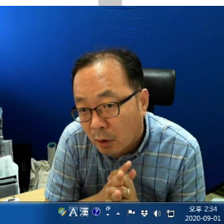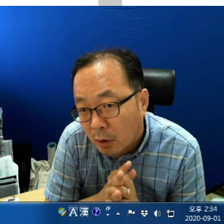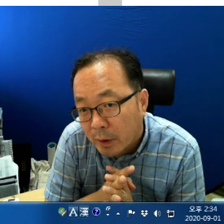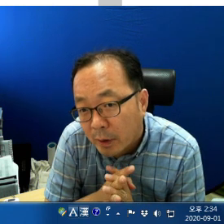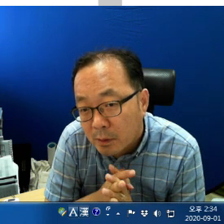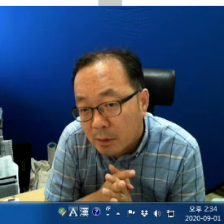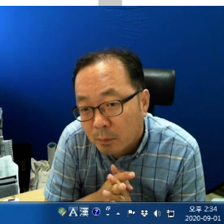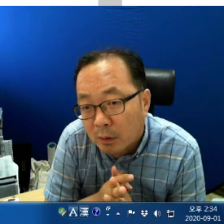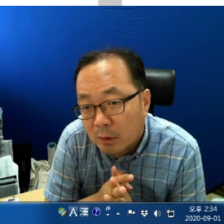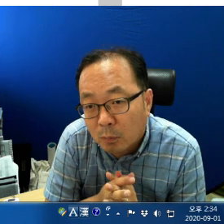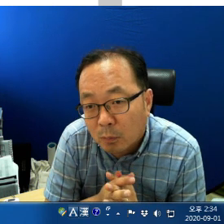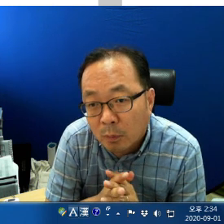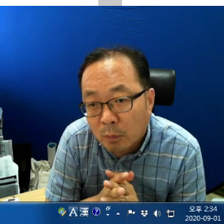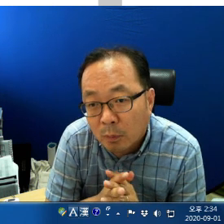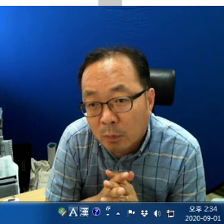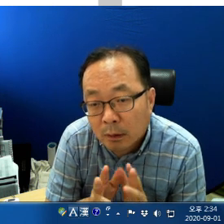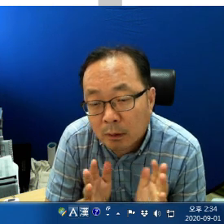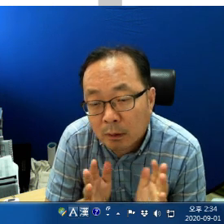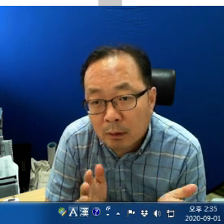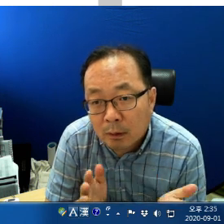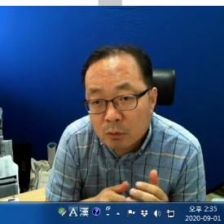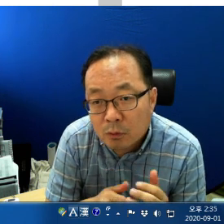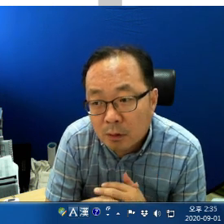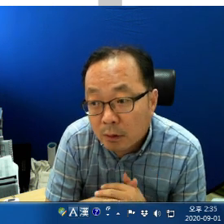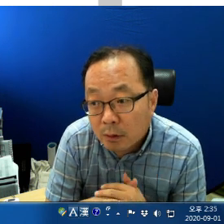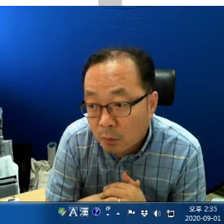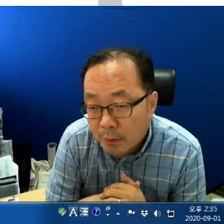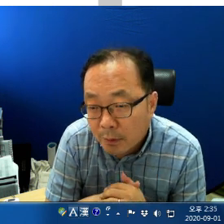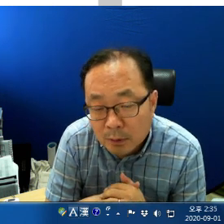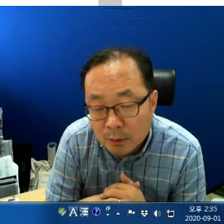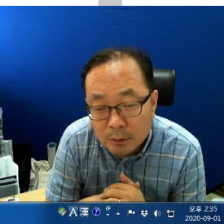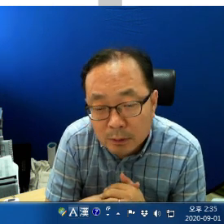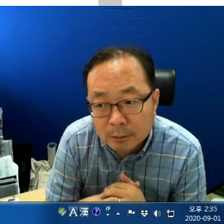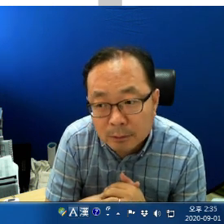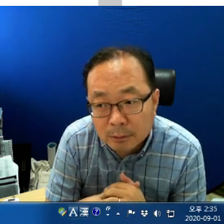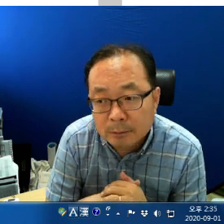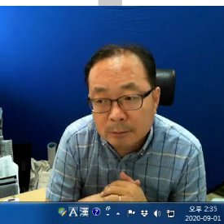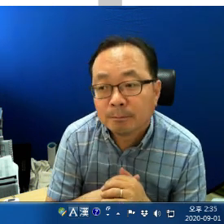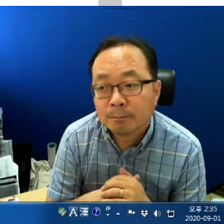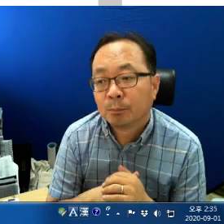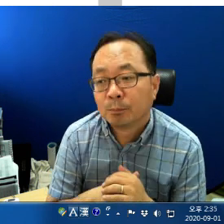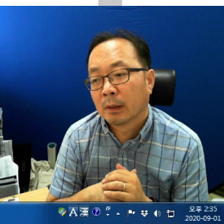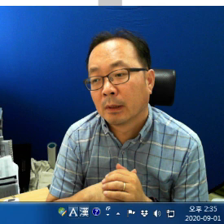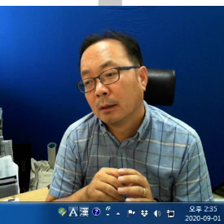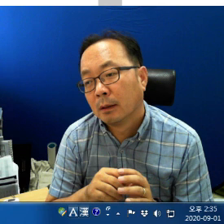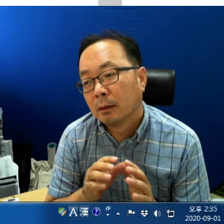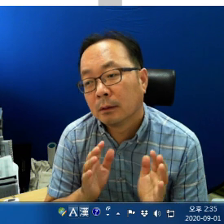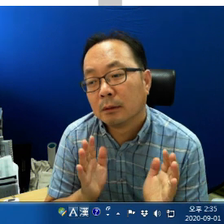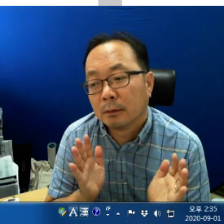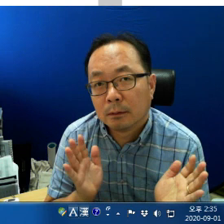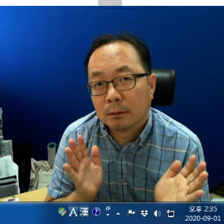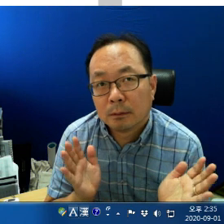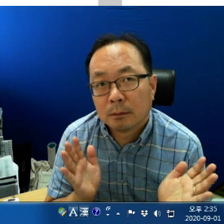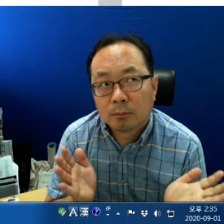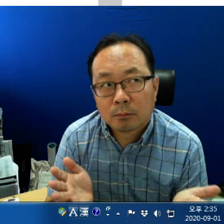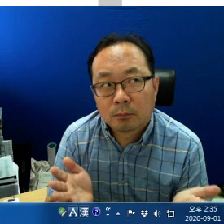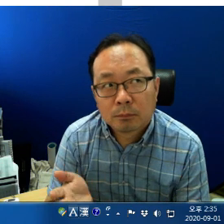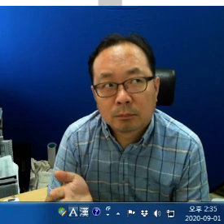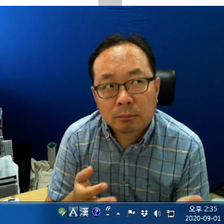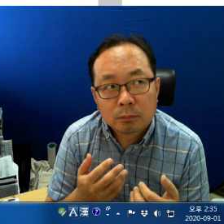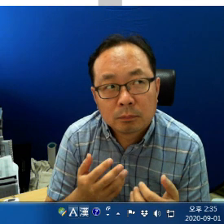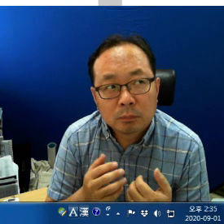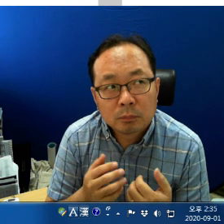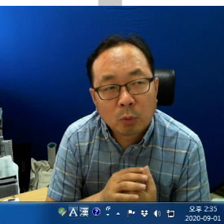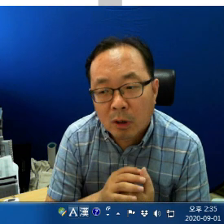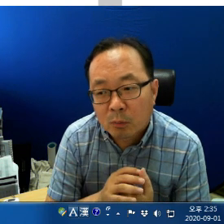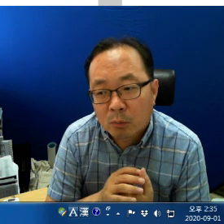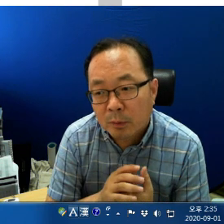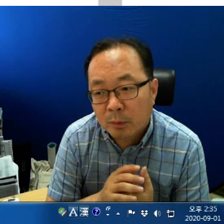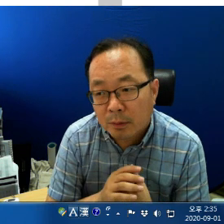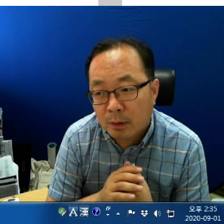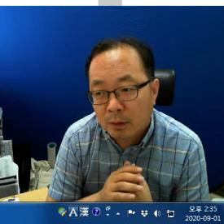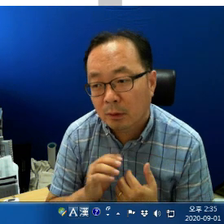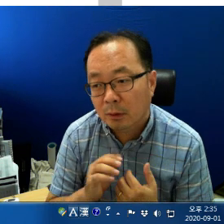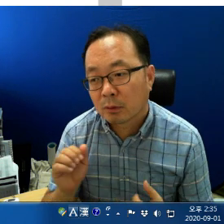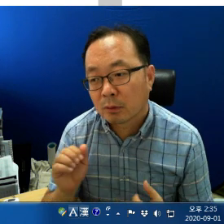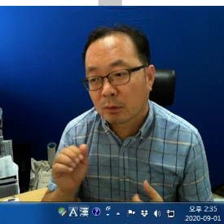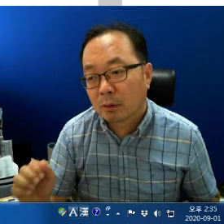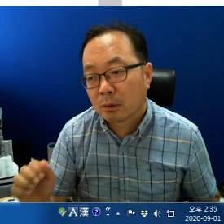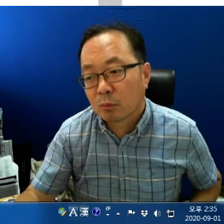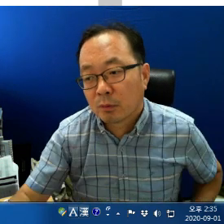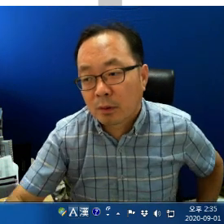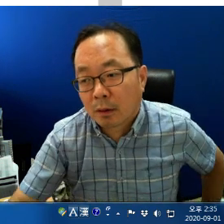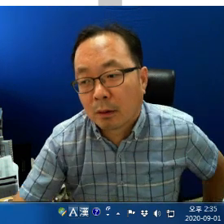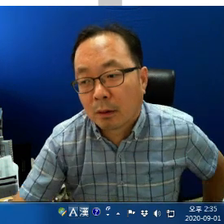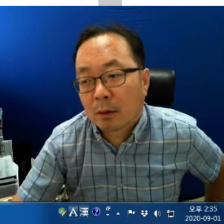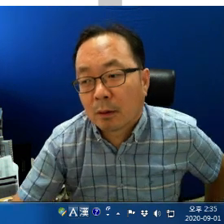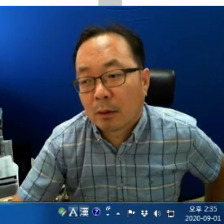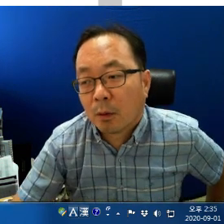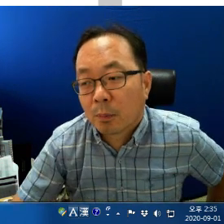문자가 없다고 봐야 됩니다. 뭐 한국 수화를 기록할 수 있는 그 뭐 광범위하게 사용되고